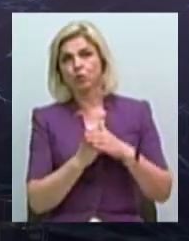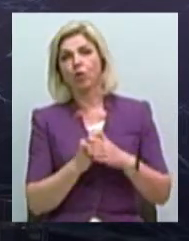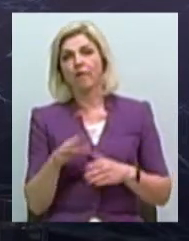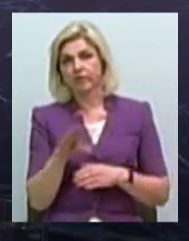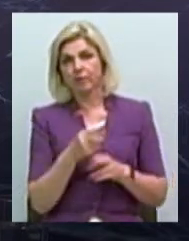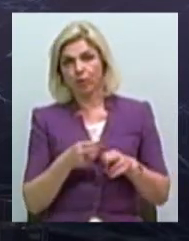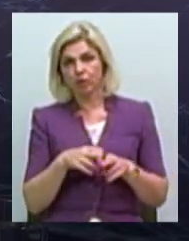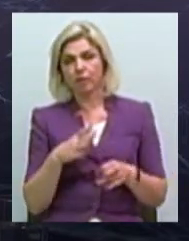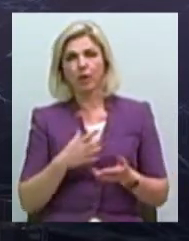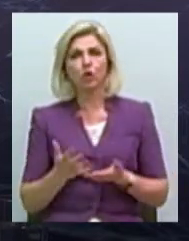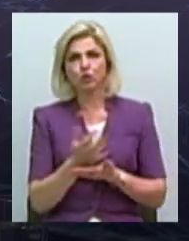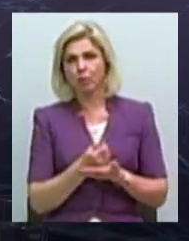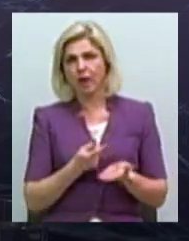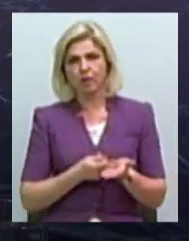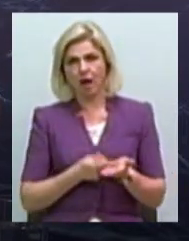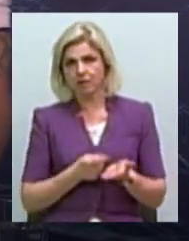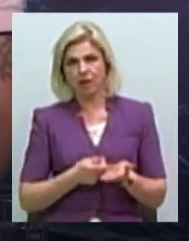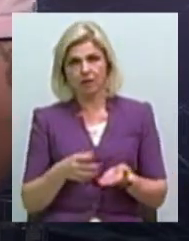була зібрана вся доказательна база,